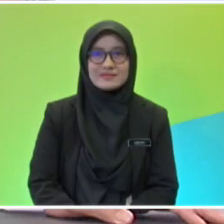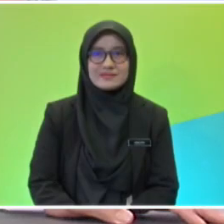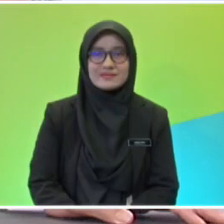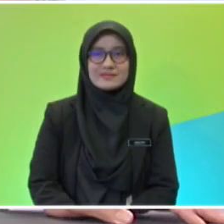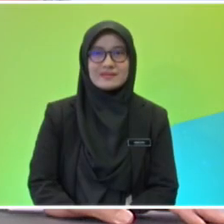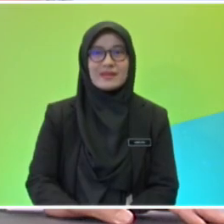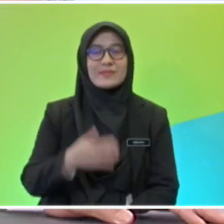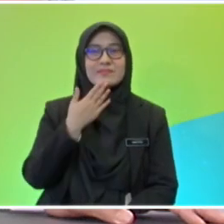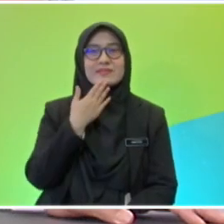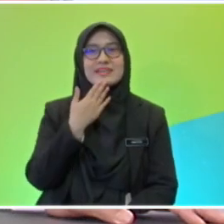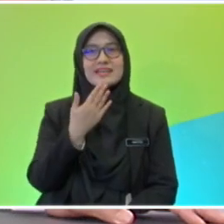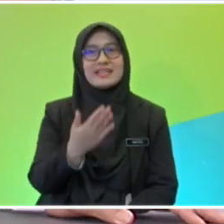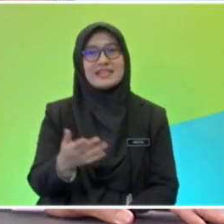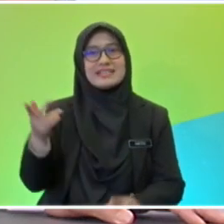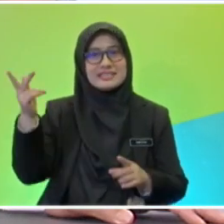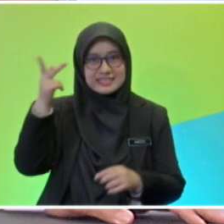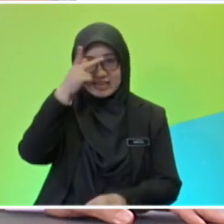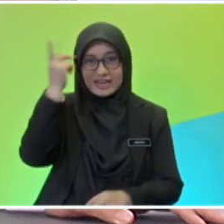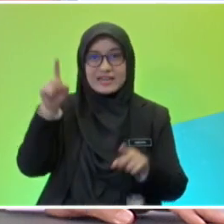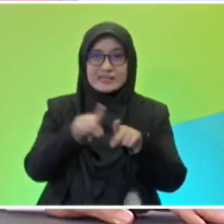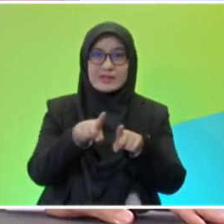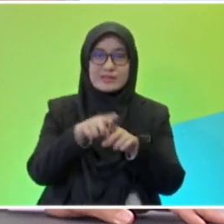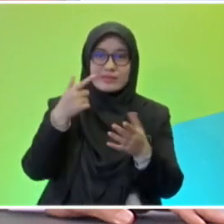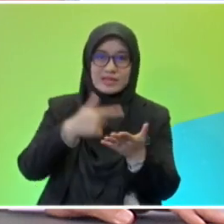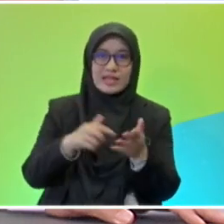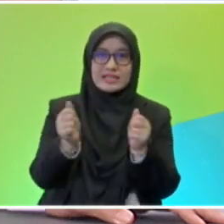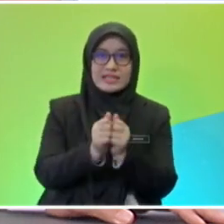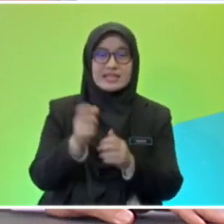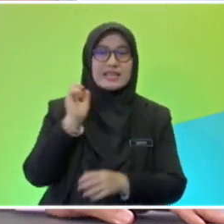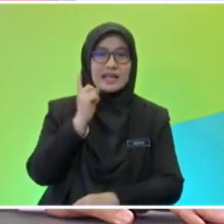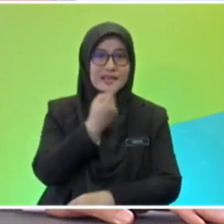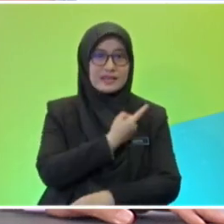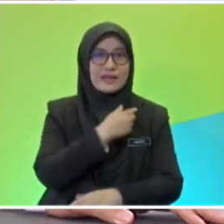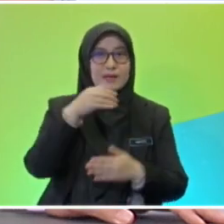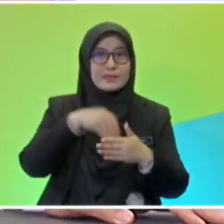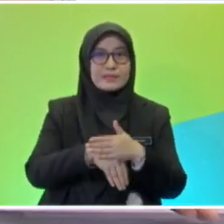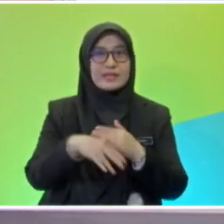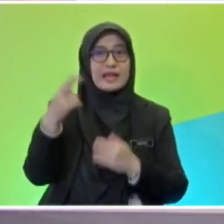Terima kasih lagi bersama dengan kami di dalam menengah rendah